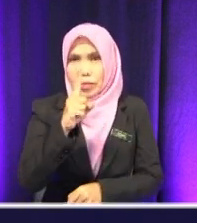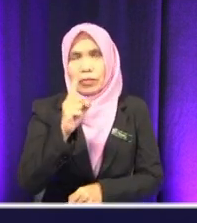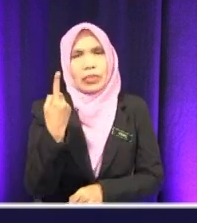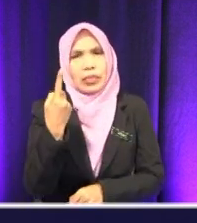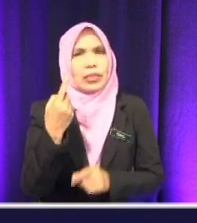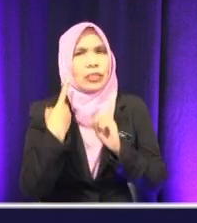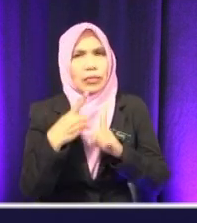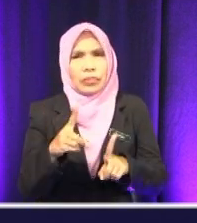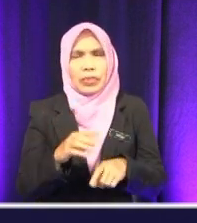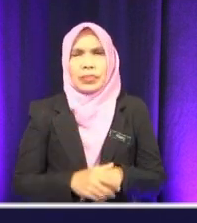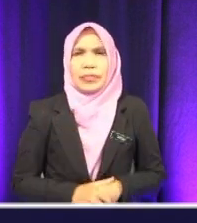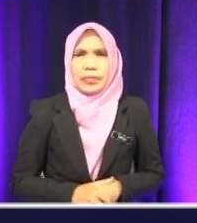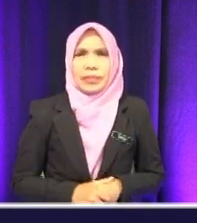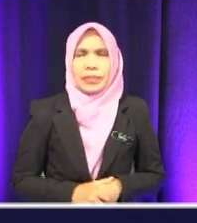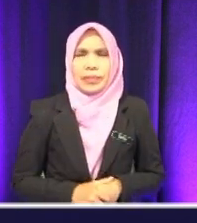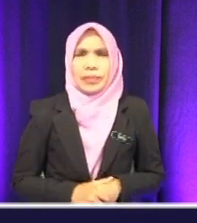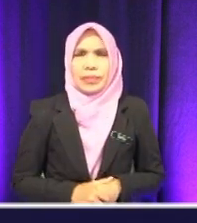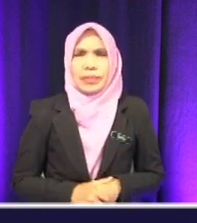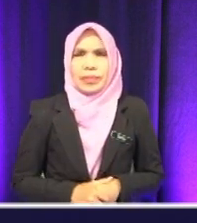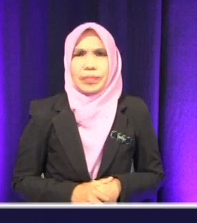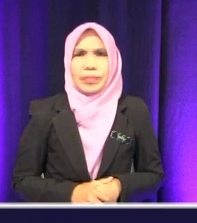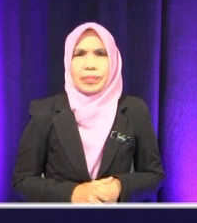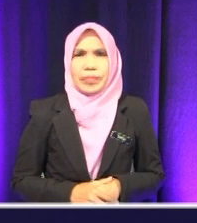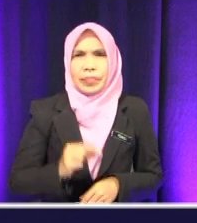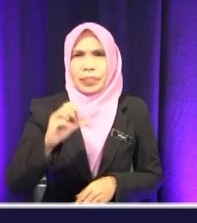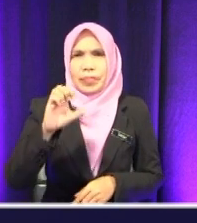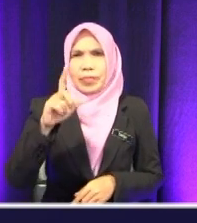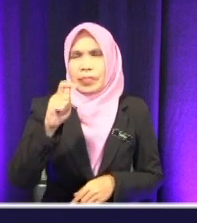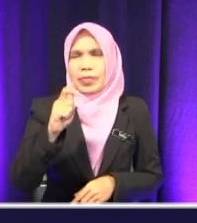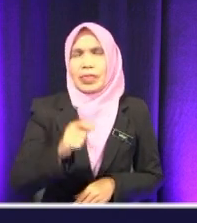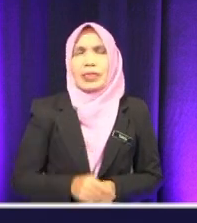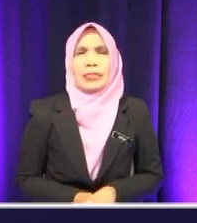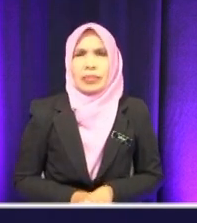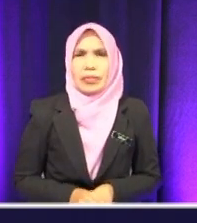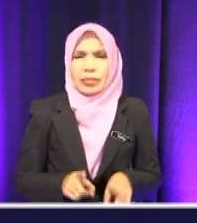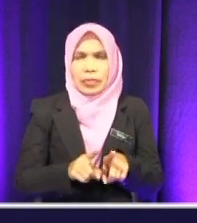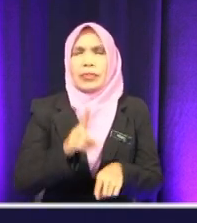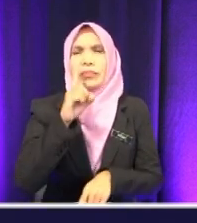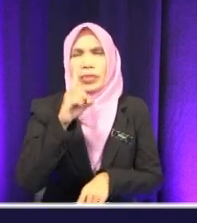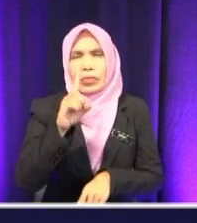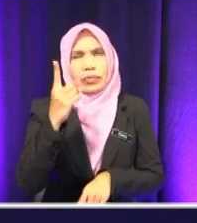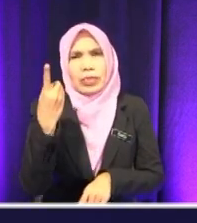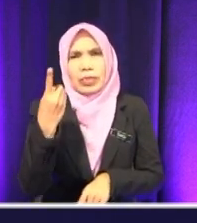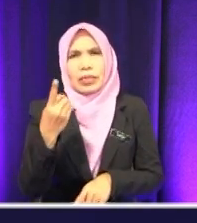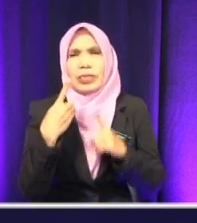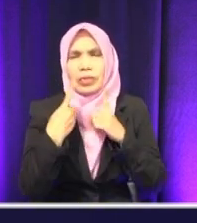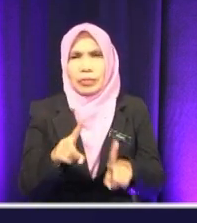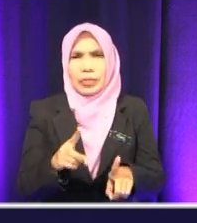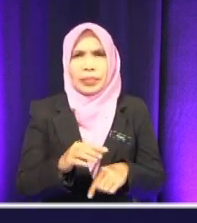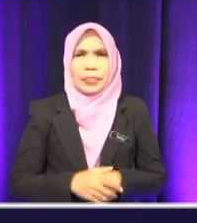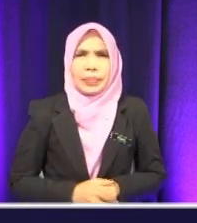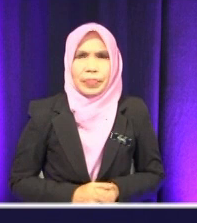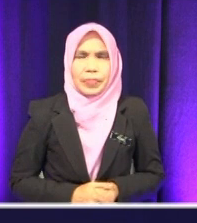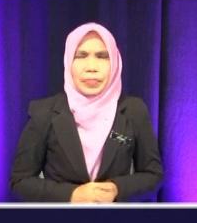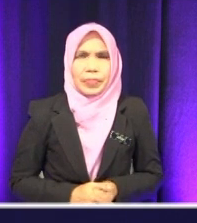yang tahu kita boleh gabung-gabung kek tapi kalau dia masuknya dia nak satu saja Ah ini contoh jawaban